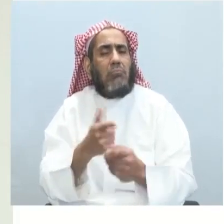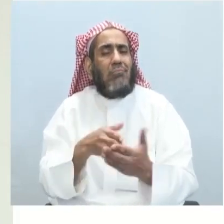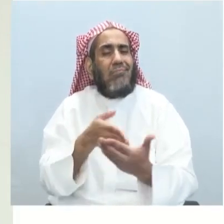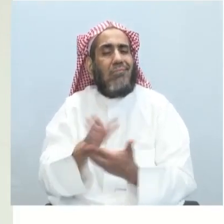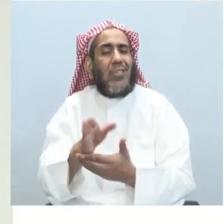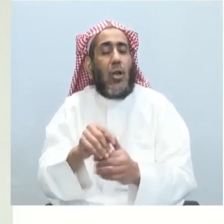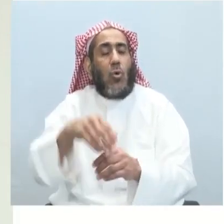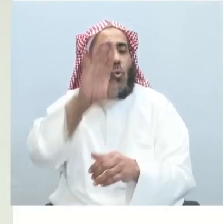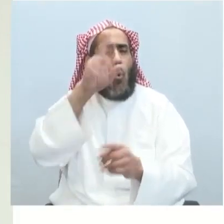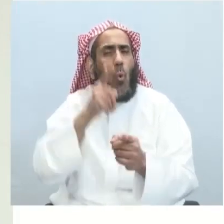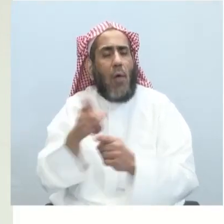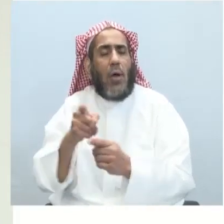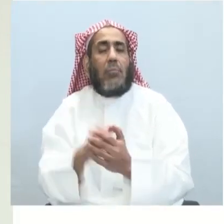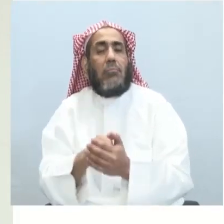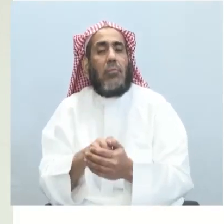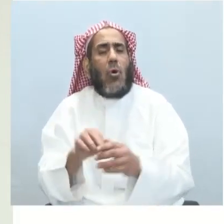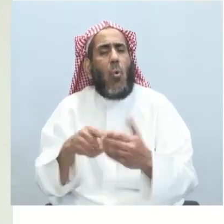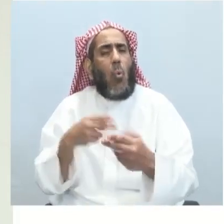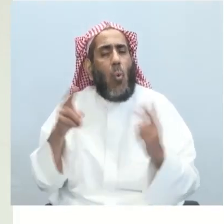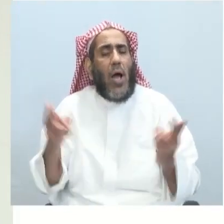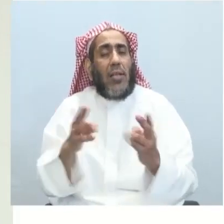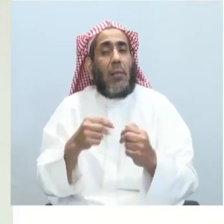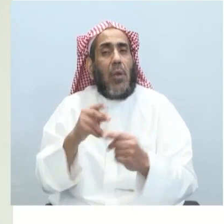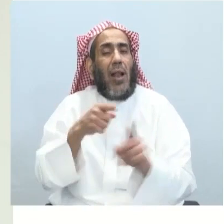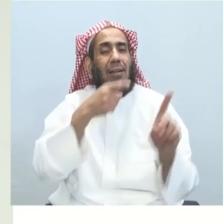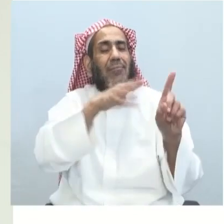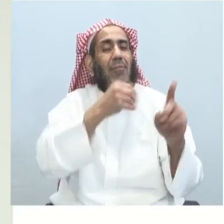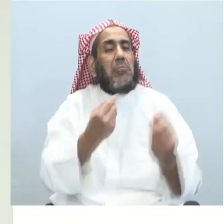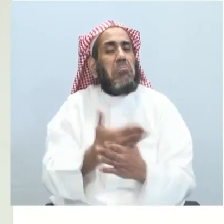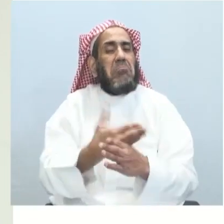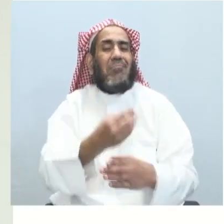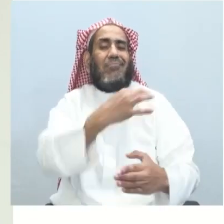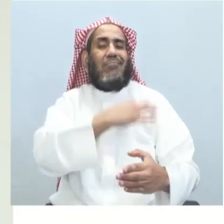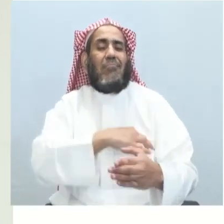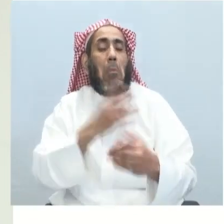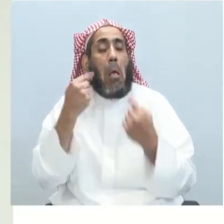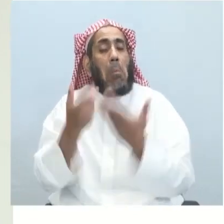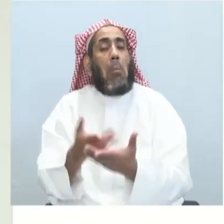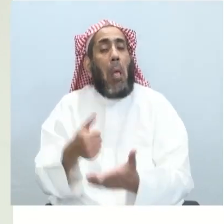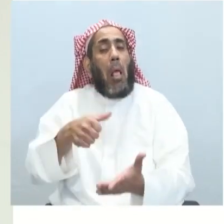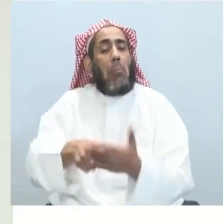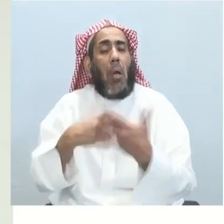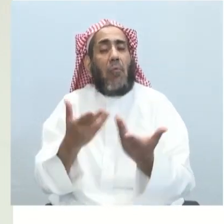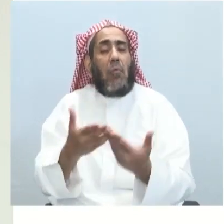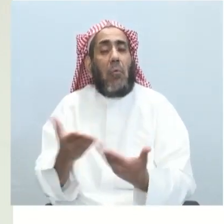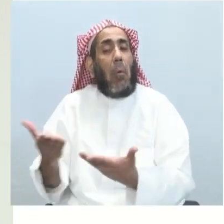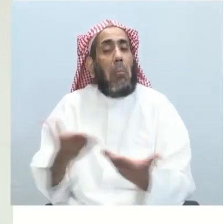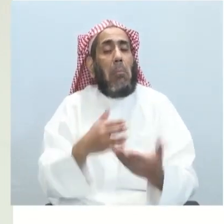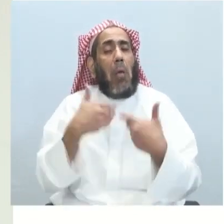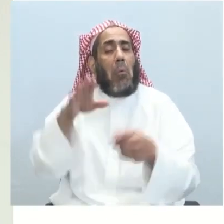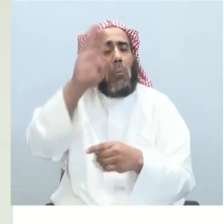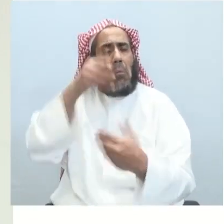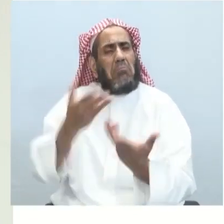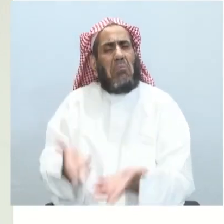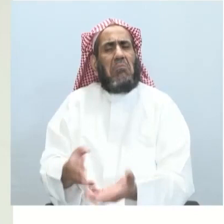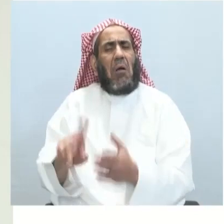للخلفاء طبعا وعادته ان ذهب الى الخليفه يمدح حتى يعطى فبدايه لم يعرف طبعا فلم يلقى حظوه في بدايه الامر